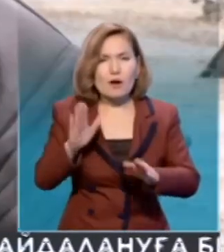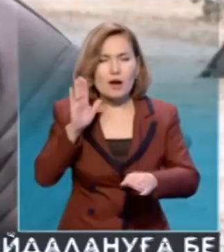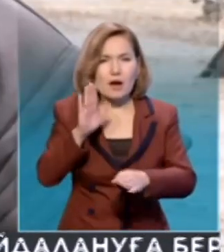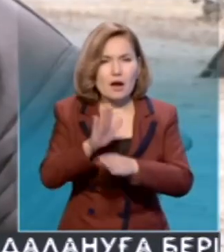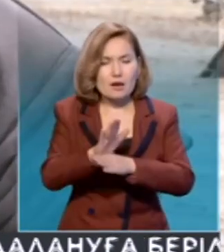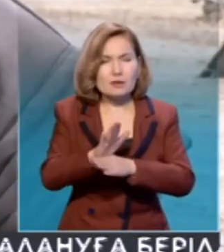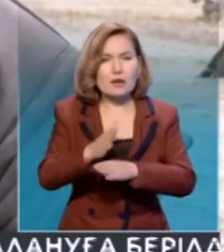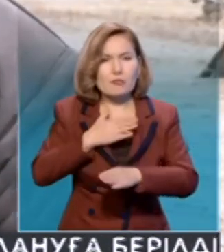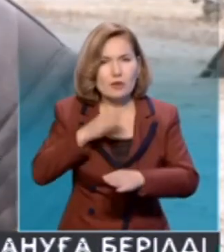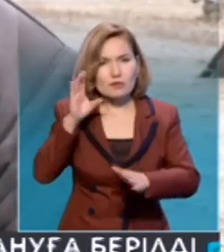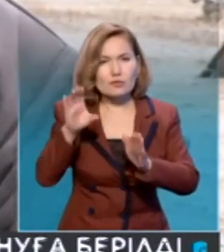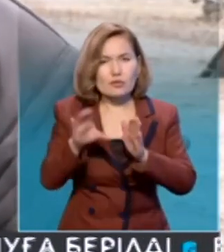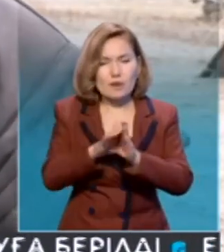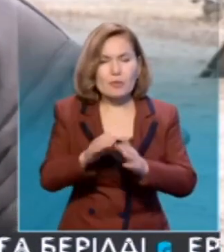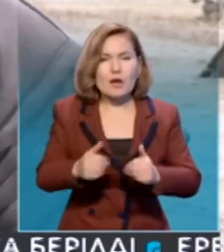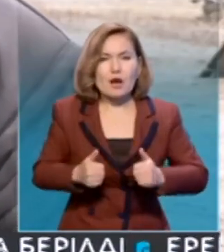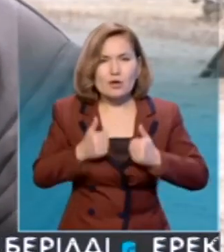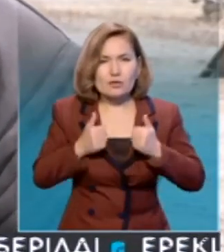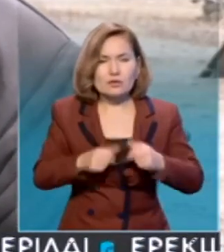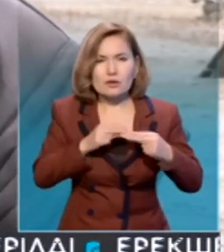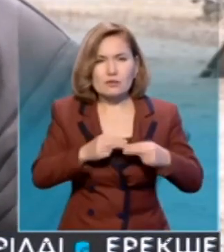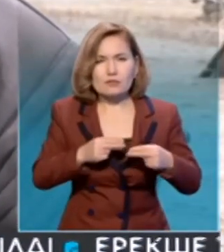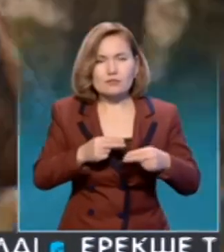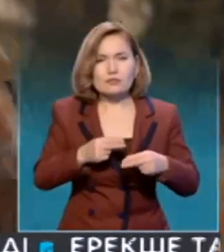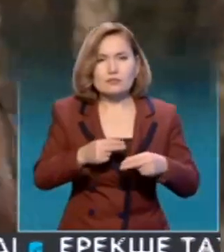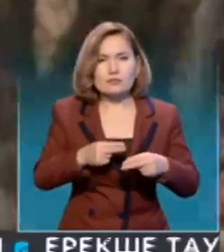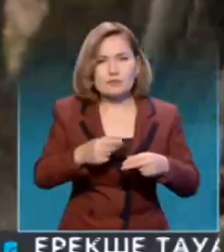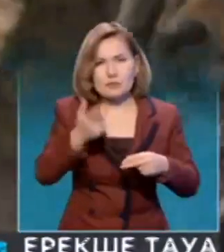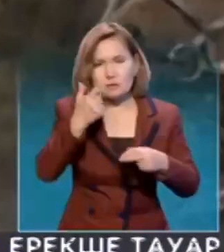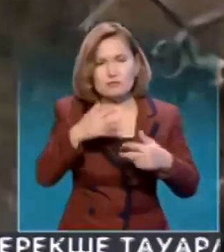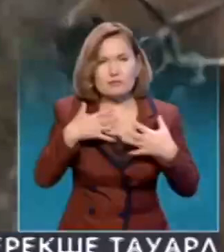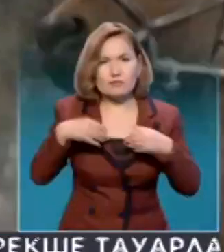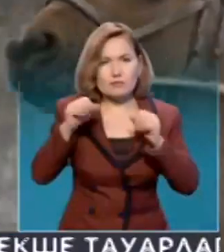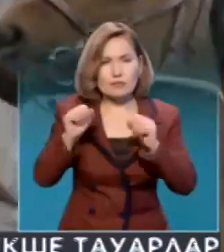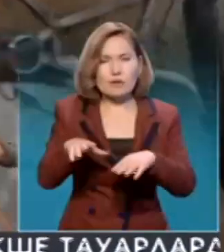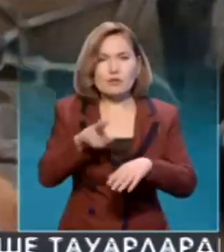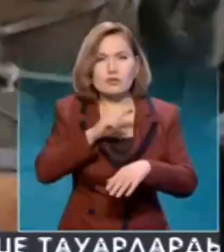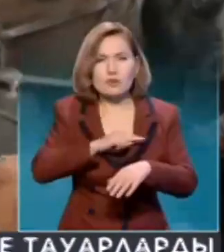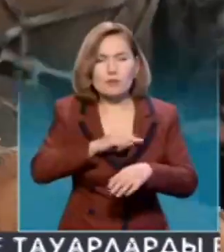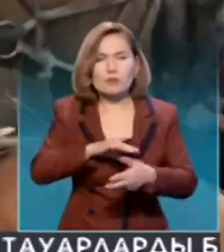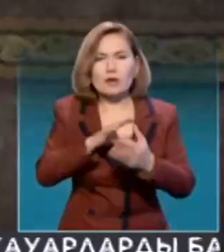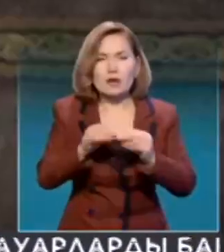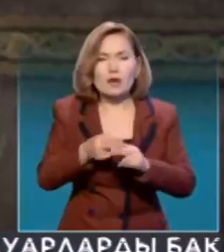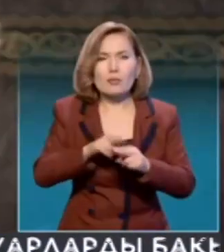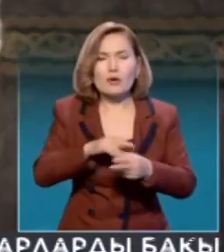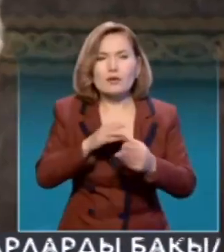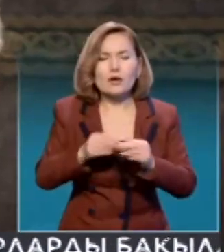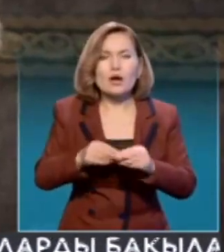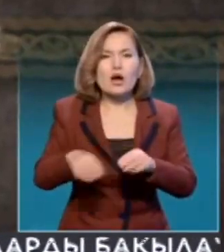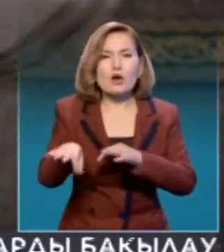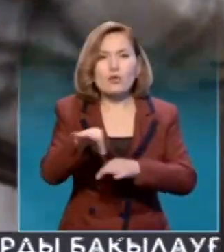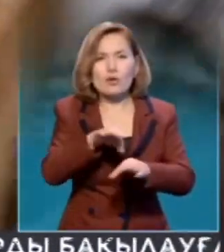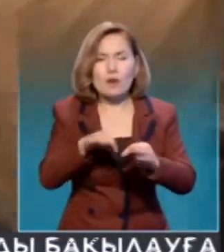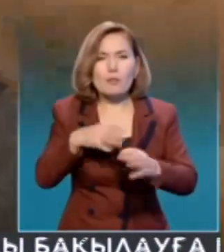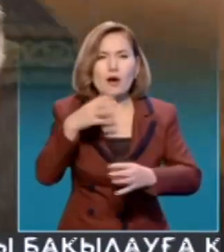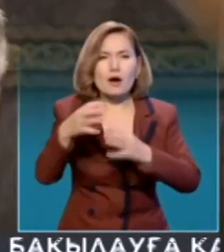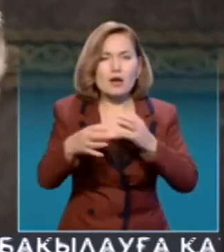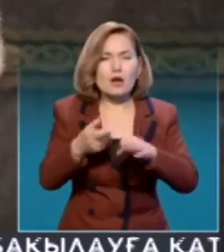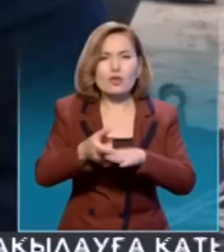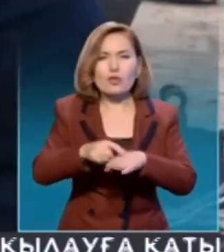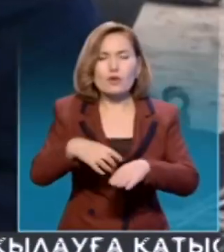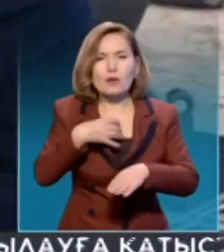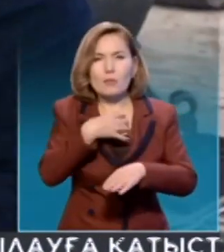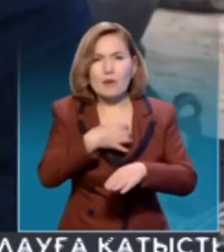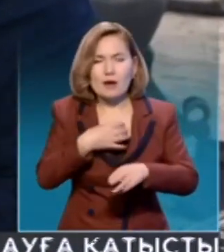100% барымызды салып жұмыс істеп жатырмыз. Қорқыт түрк әлеміне ортақ тұлға болғандықтан бұл жоба халықаралық маңызға